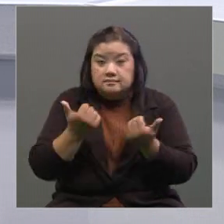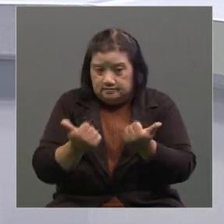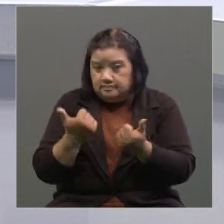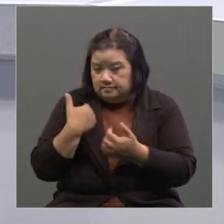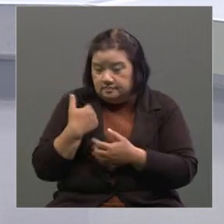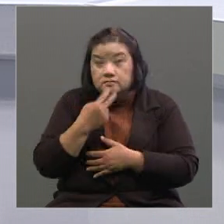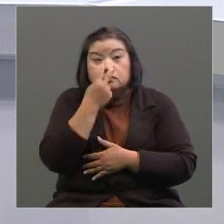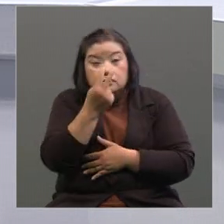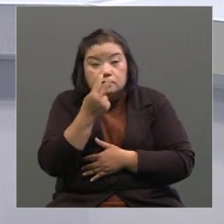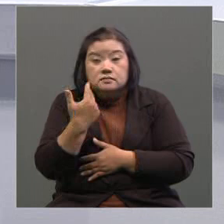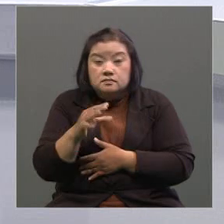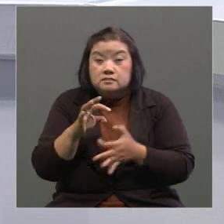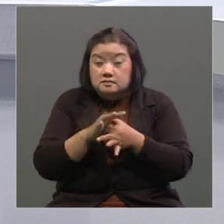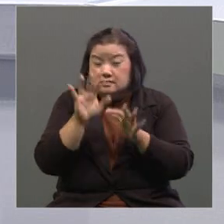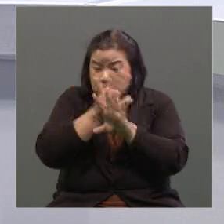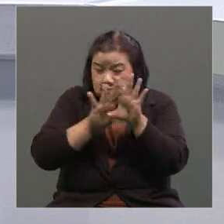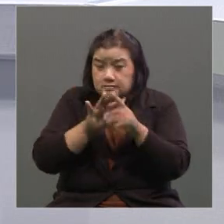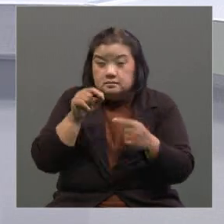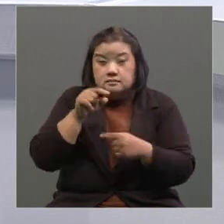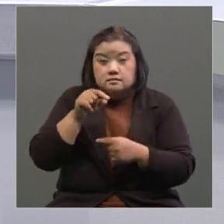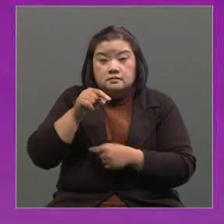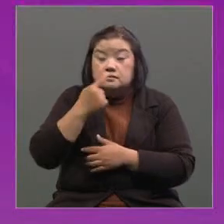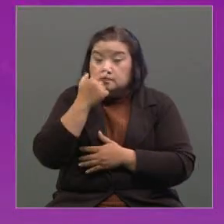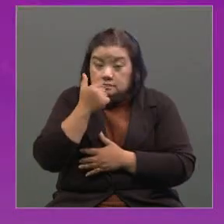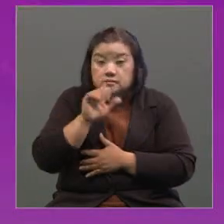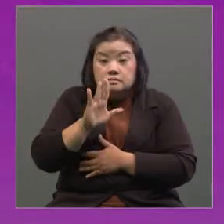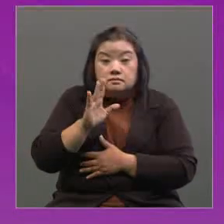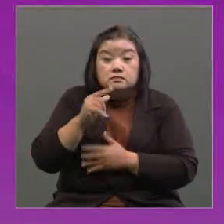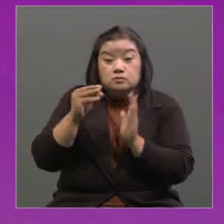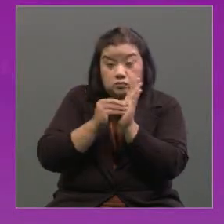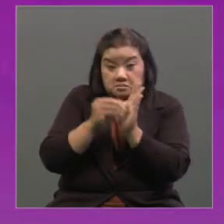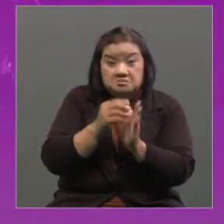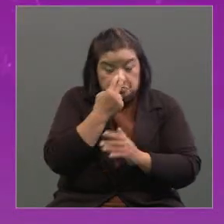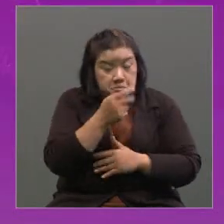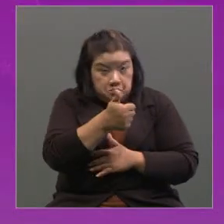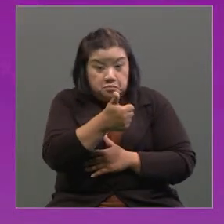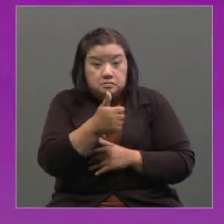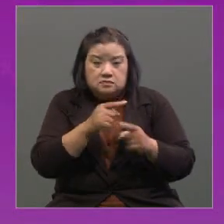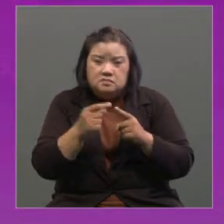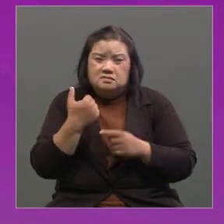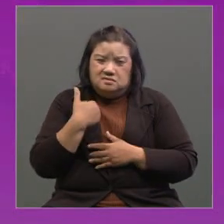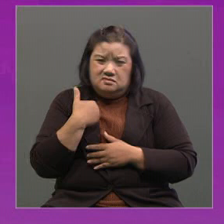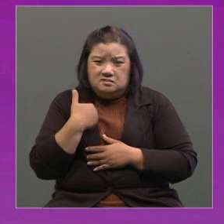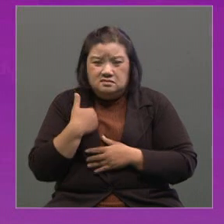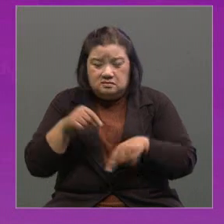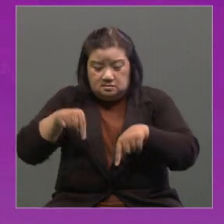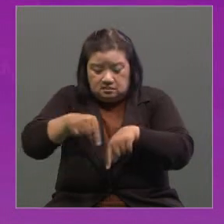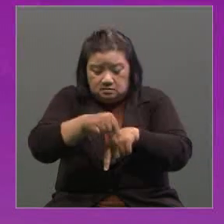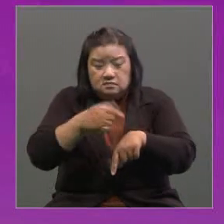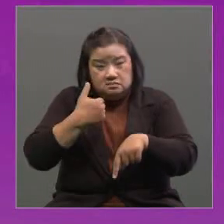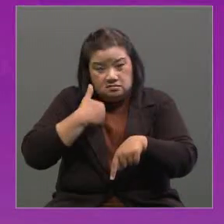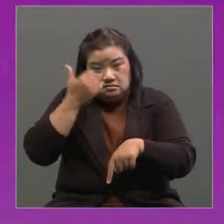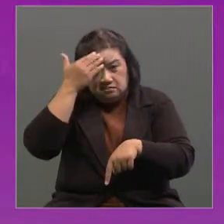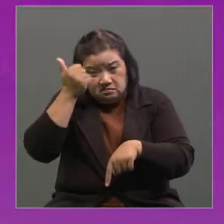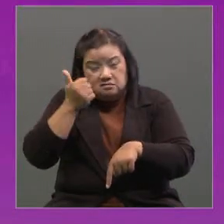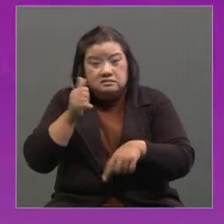เช็คเหมือนกันนะคะเรื่องของสถานการณ์ฝุ่น PM2.5 ในกรุงเทพหลายแห่งถือว่าดีขึ้นทีเดียวนะคะแต่ก็อาจจะมีบางจุดที่ค่าคุณภาพอากาศเนี่ย